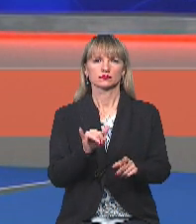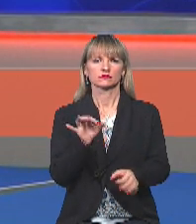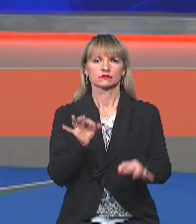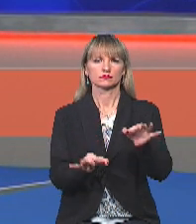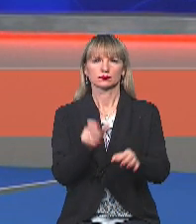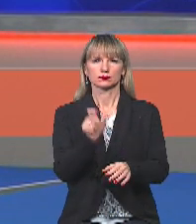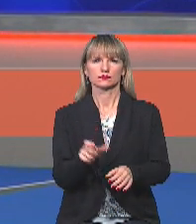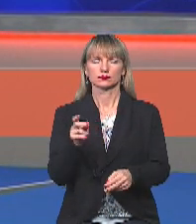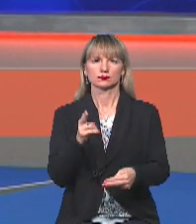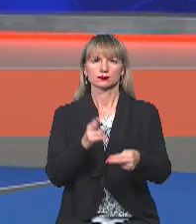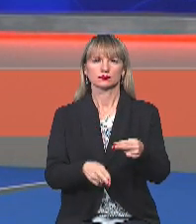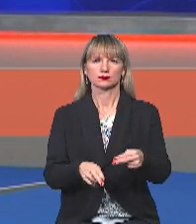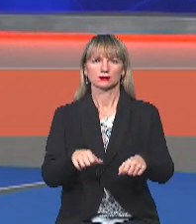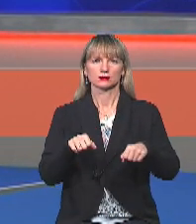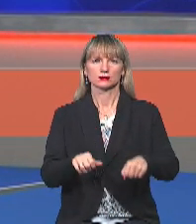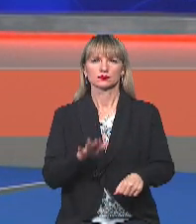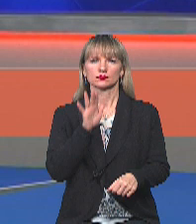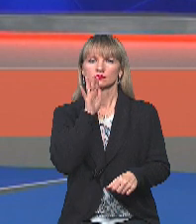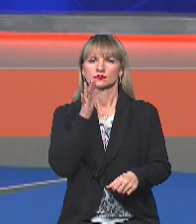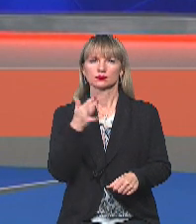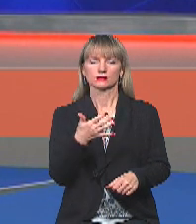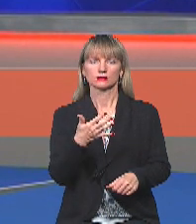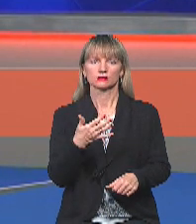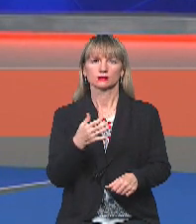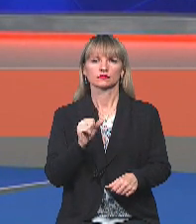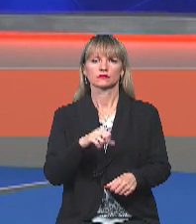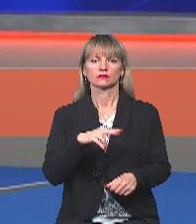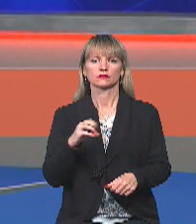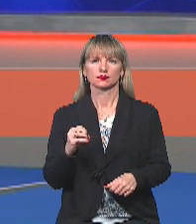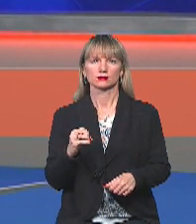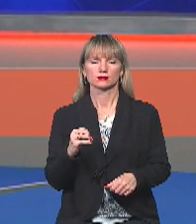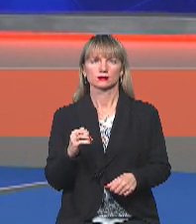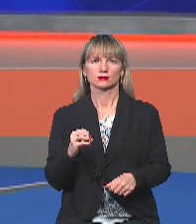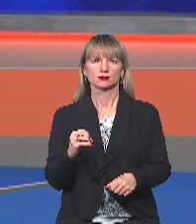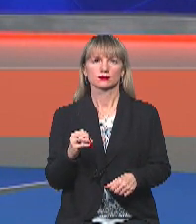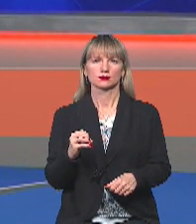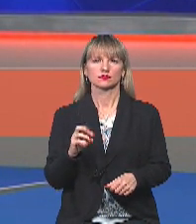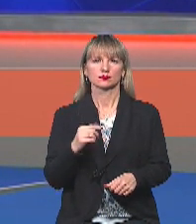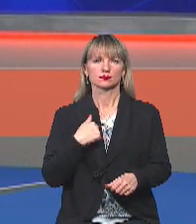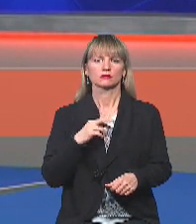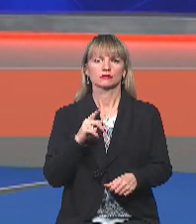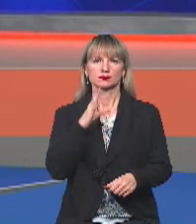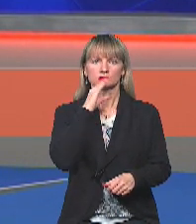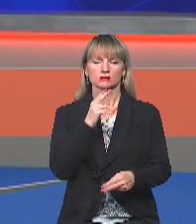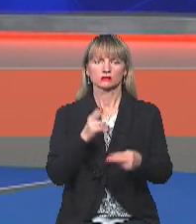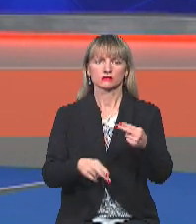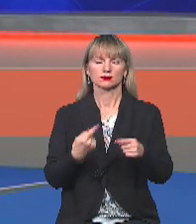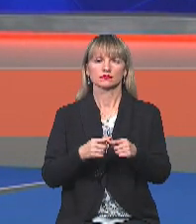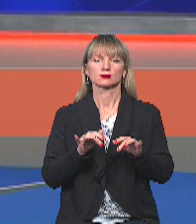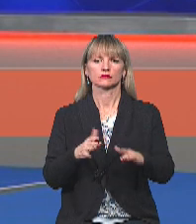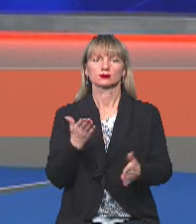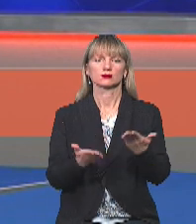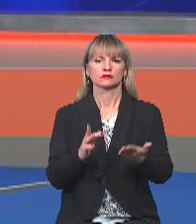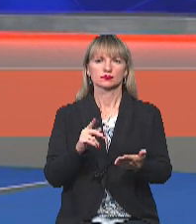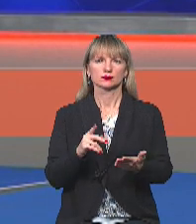закінчилися повноваження, п'ятирічні повноваження. Але ми би встигли закінчити цю справу, якщо